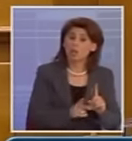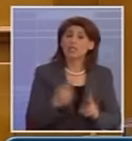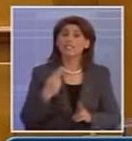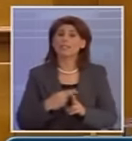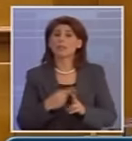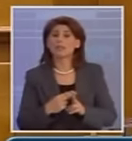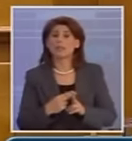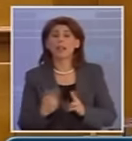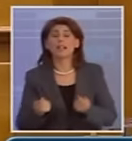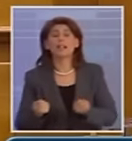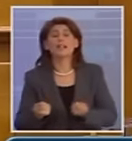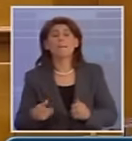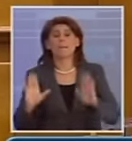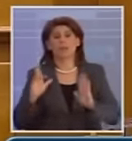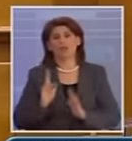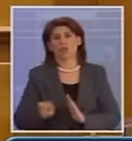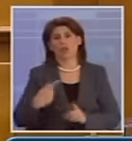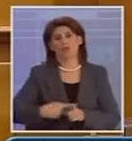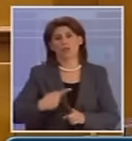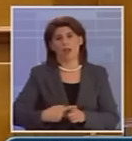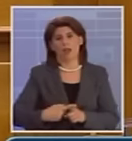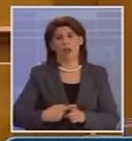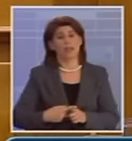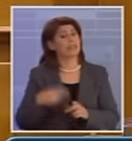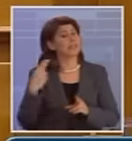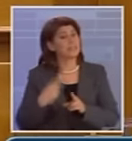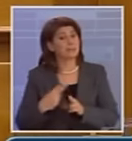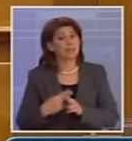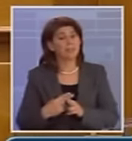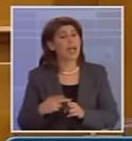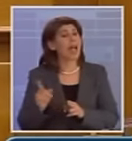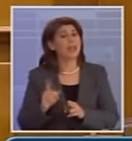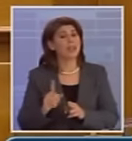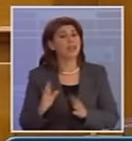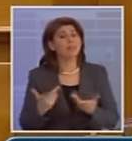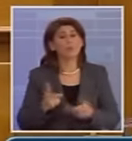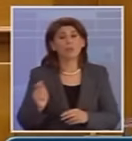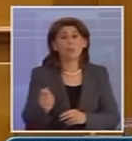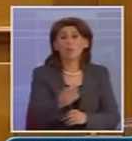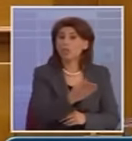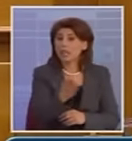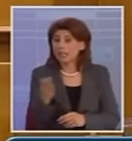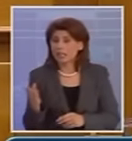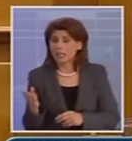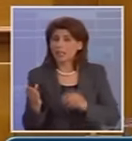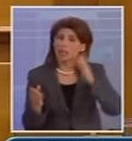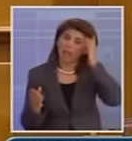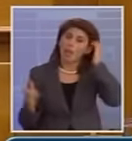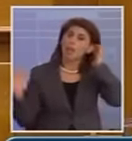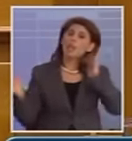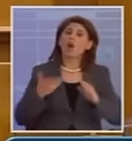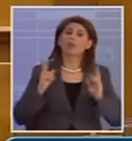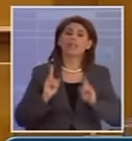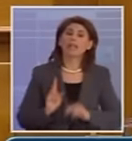Σημασία έχει να μην συμβεί το κακό στη χώρα. Σημασία δεν έχει πώς θα πληρώσουν και εκείνοι για ό,τι κακό